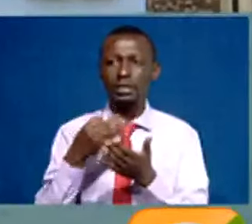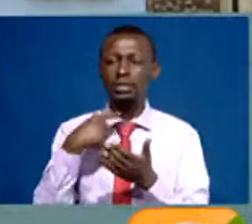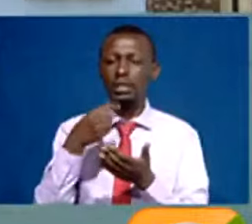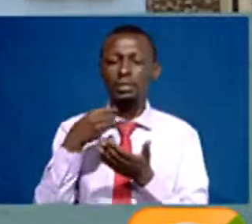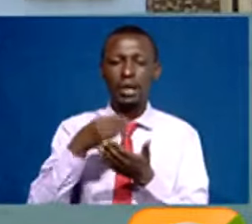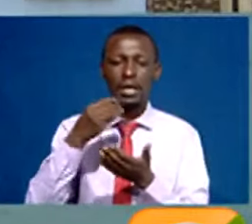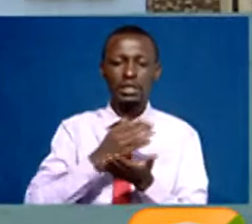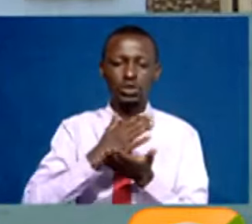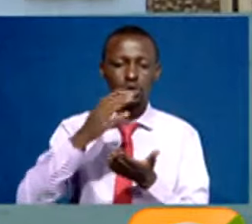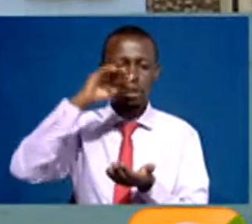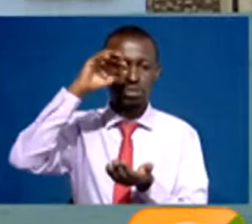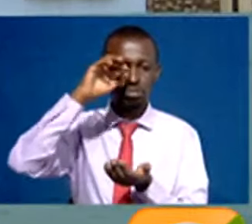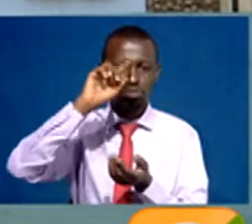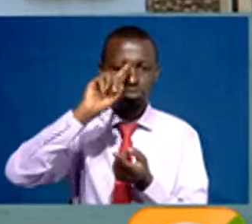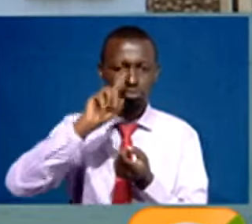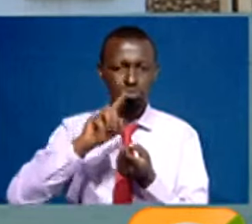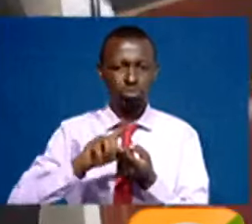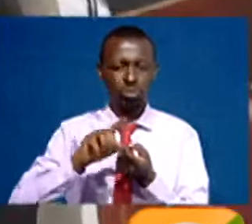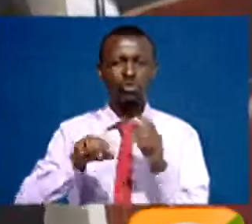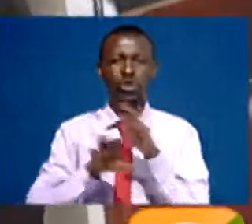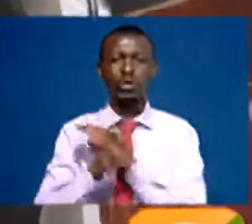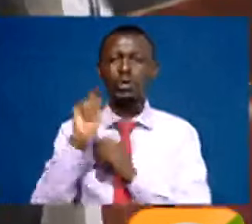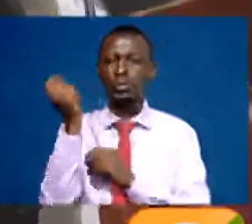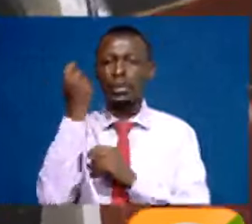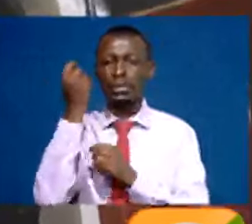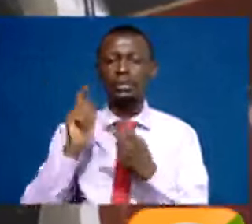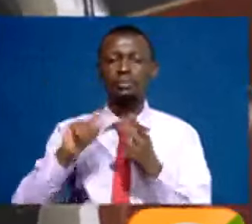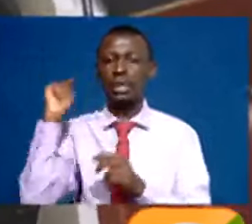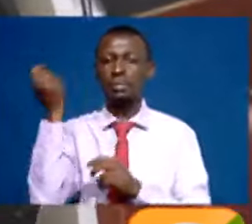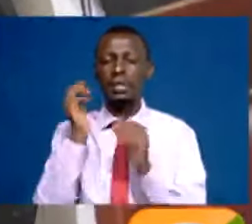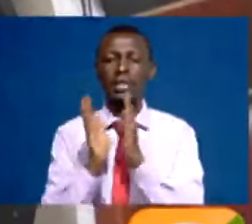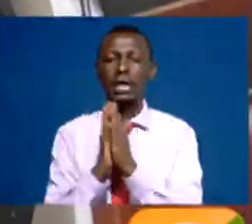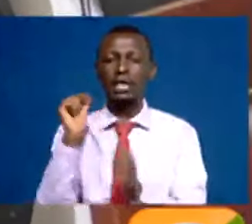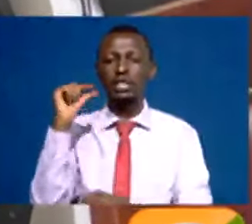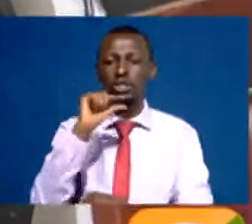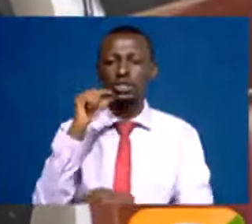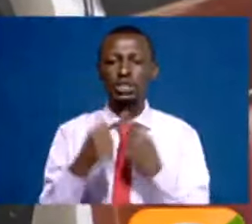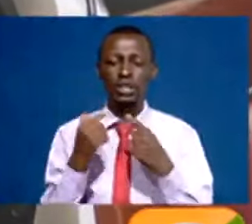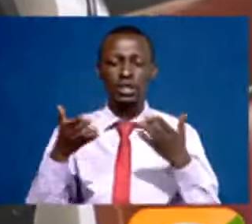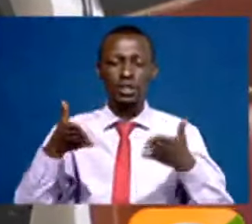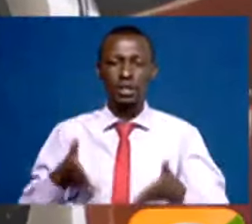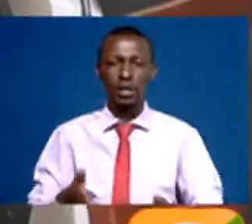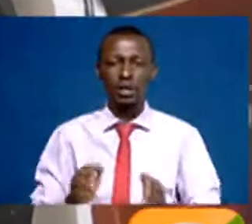naibu wa rais na mkuu wa mawaziri mwaka huu. Brenda Wanga, Runinga Citizen.